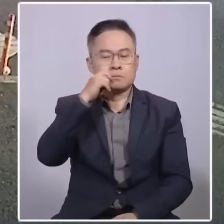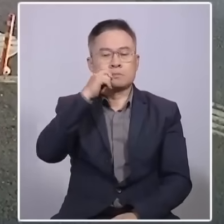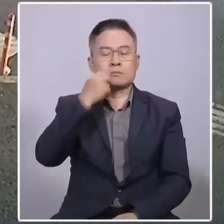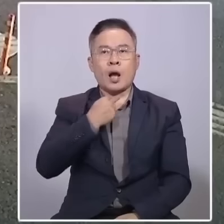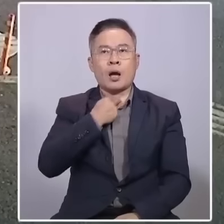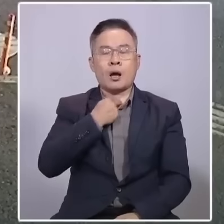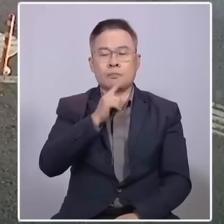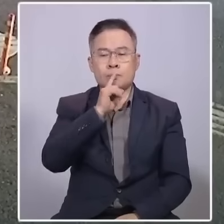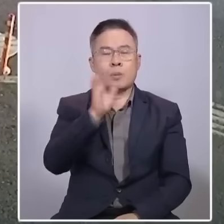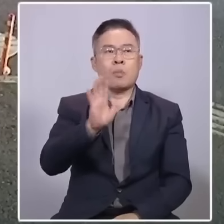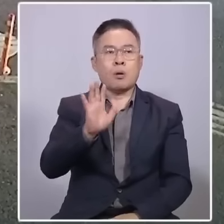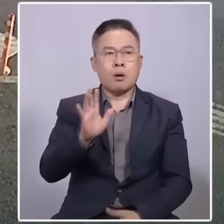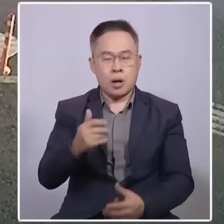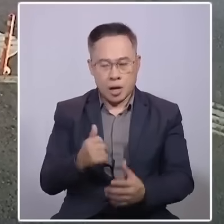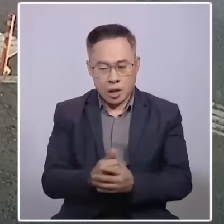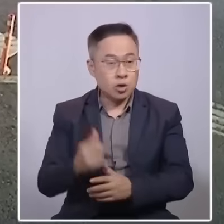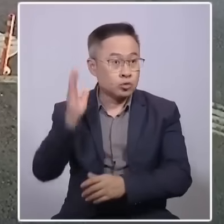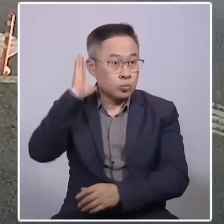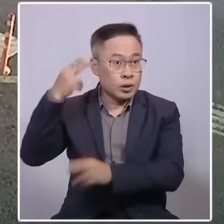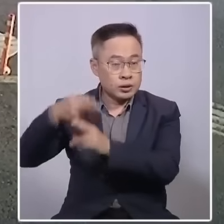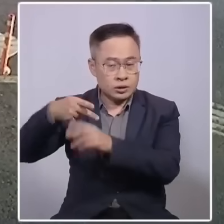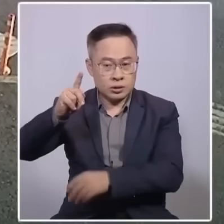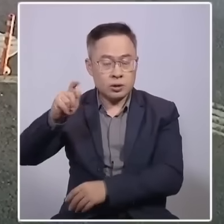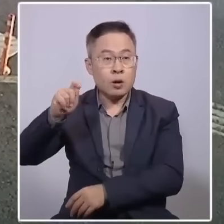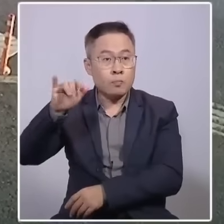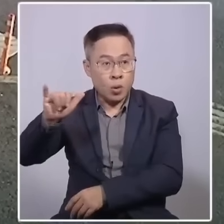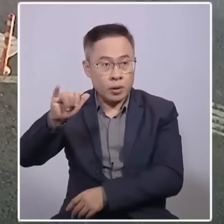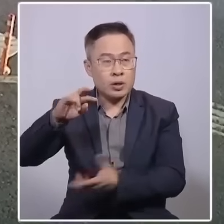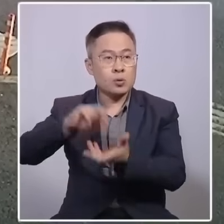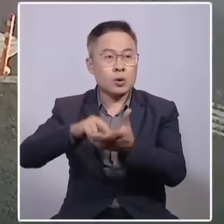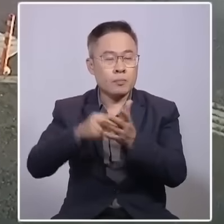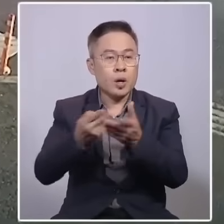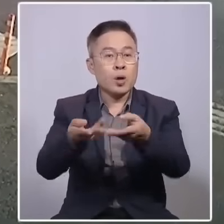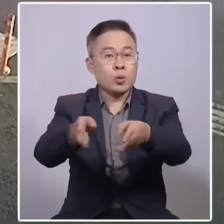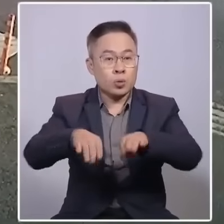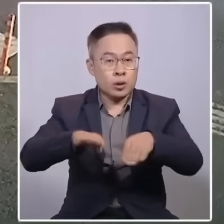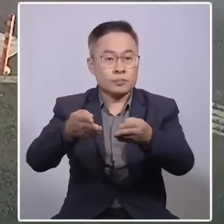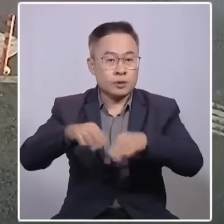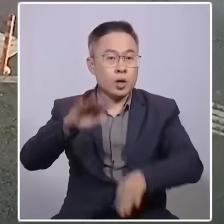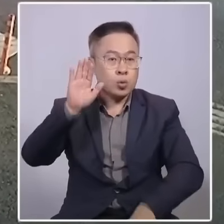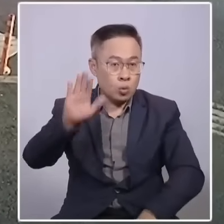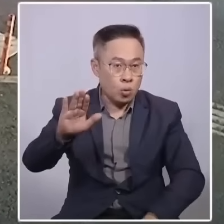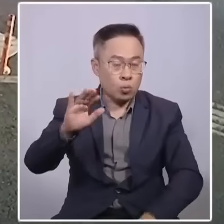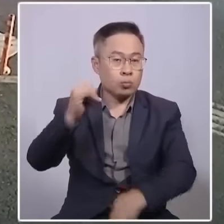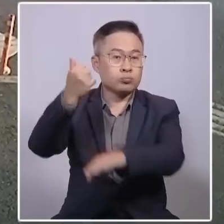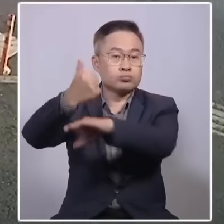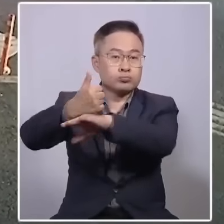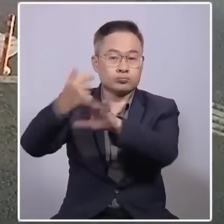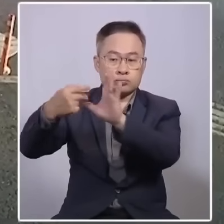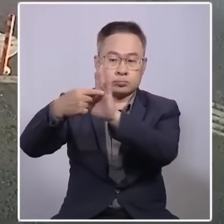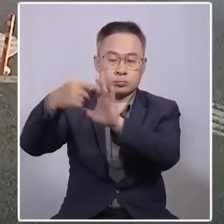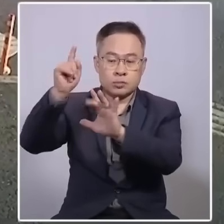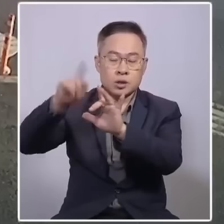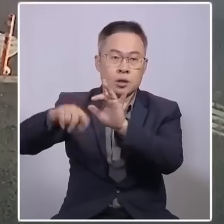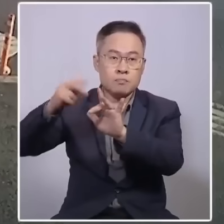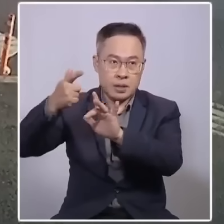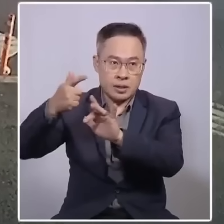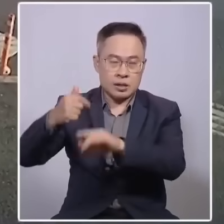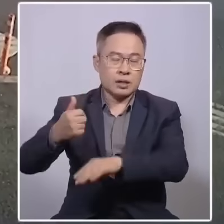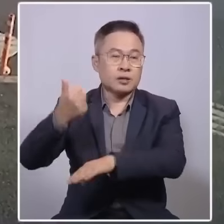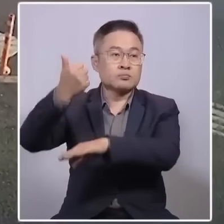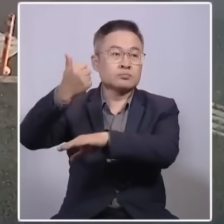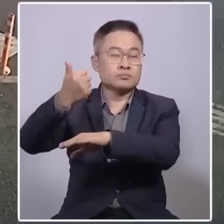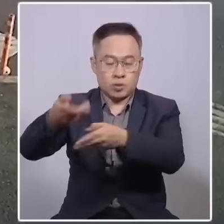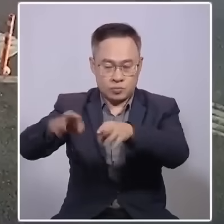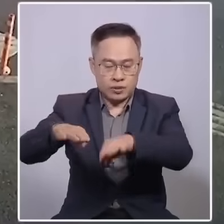แป้งด้วยส่วนการสอบสวนในปอยเพื่อขยายผลเนี่ยตำรวจบอกว่าตอนนี้ก็ยังไม่ค่อยได้รับความร่วมมือกันสักเท่าไหร่อ่า